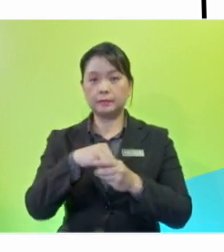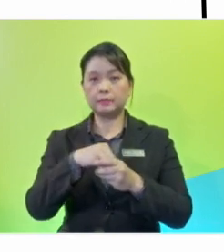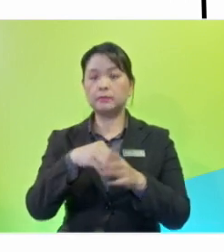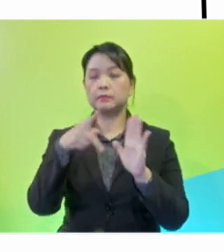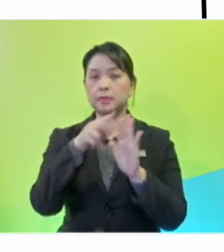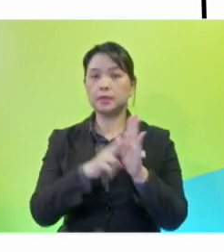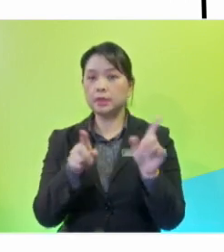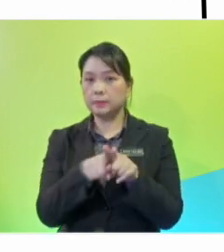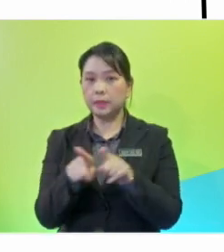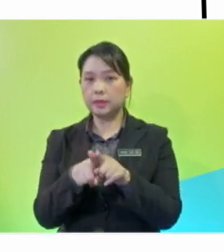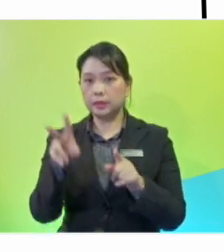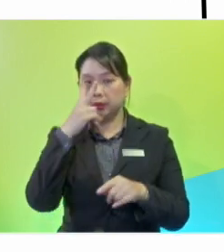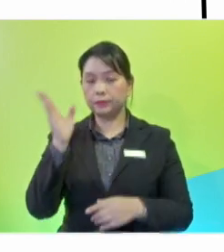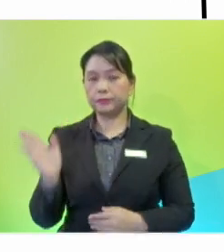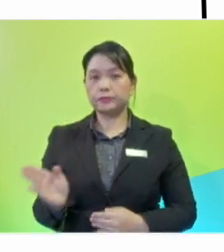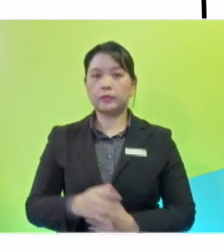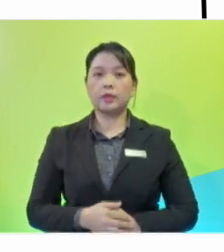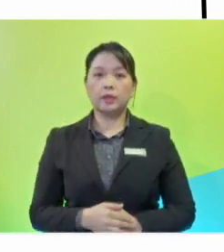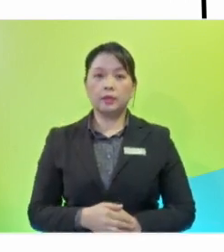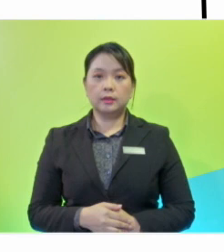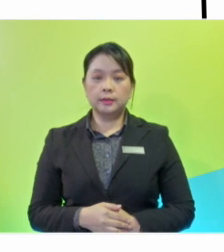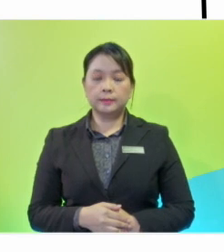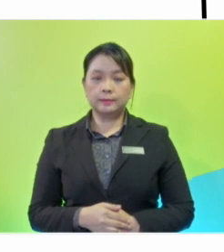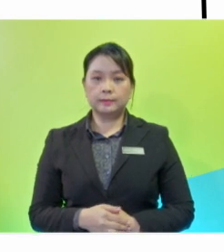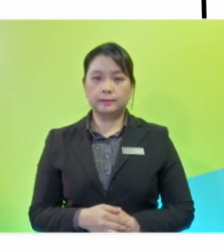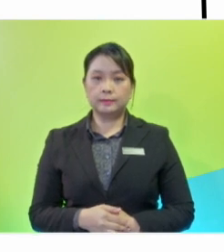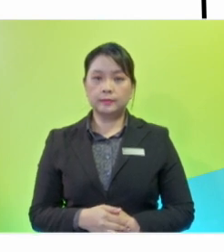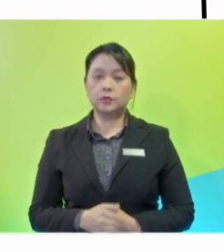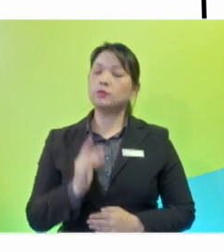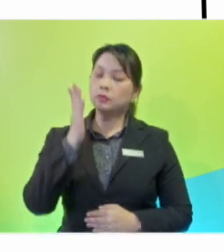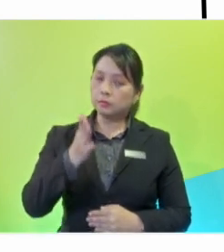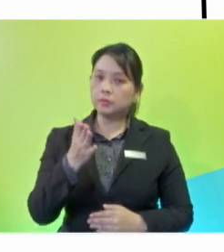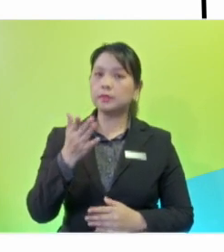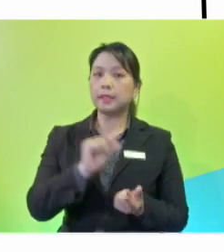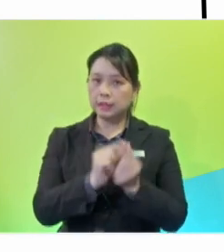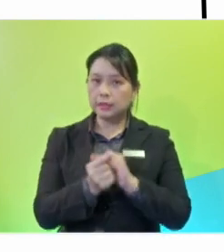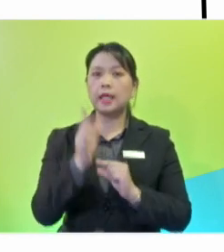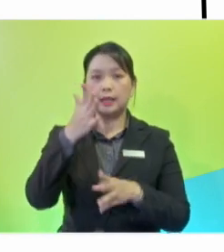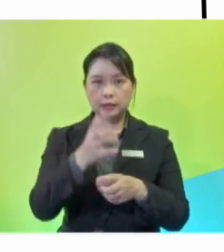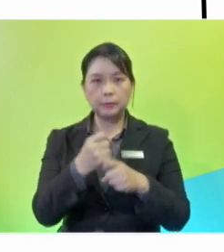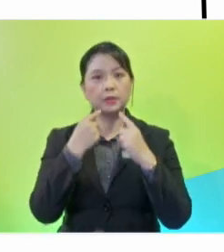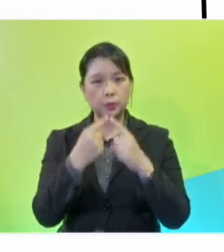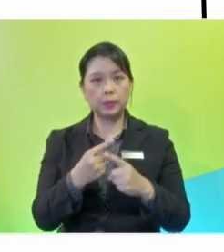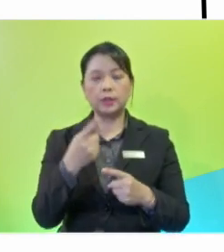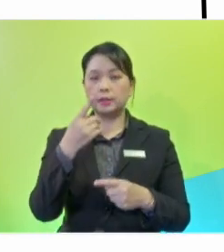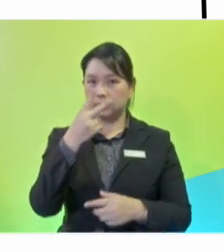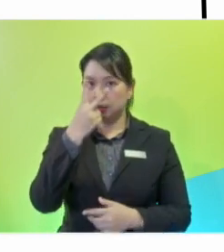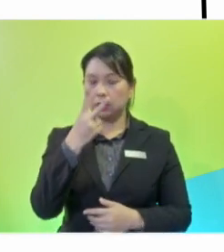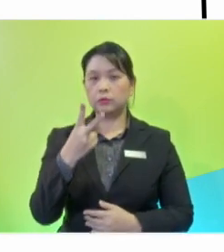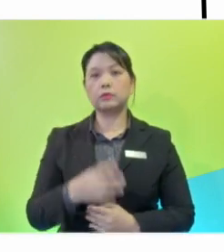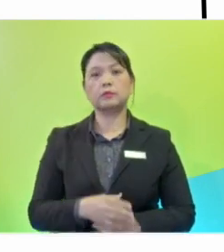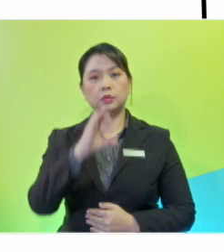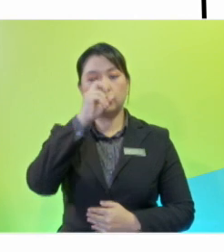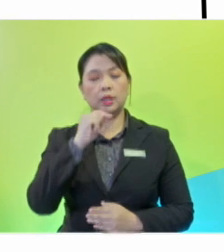ke sebelah jadi darat maka q = -12 Oke kita tengok pula soalnya contoh yang ke-12